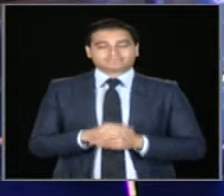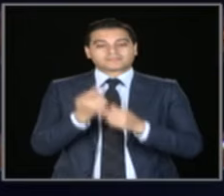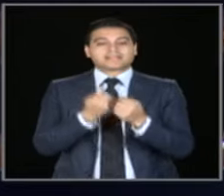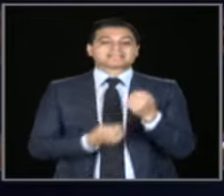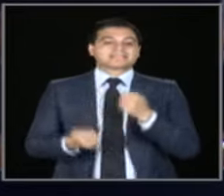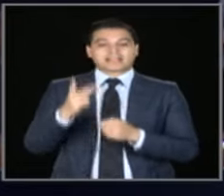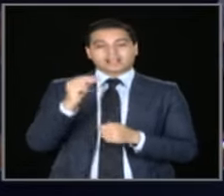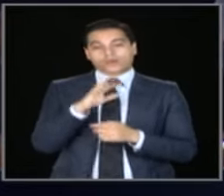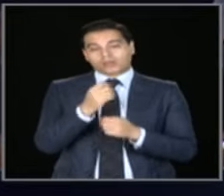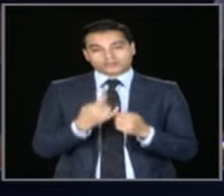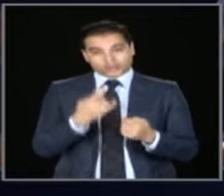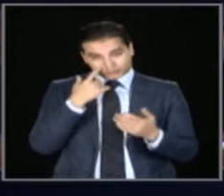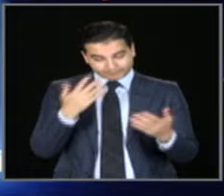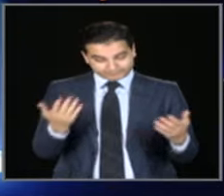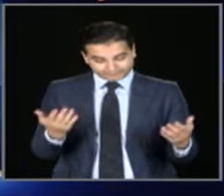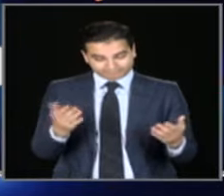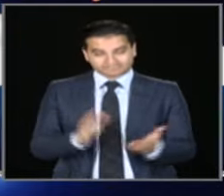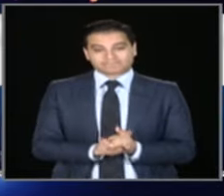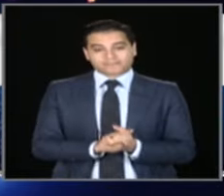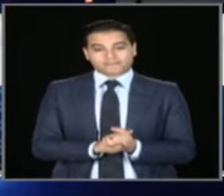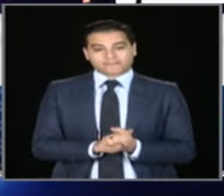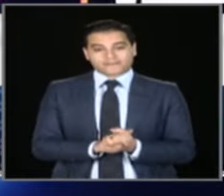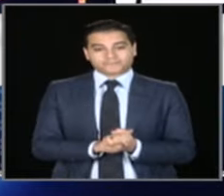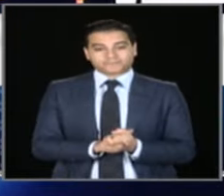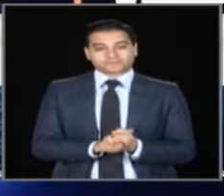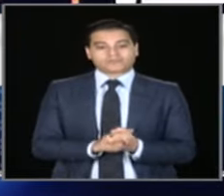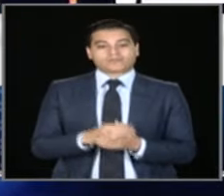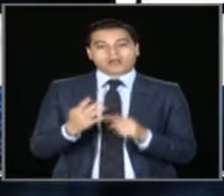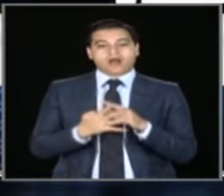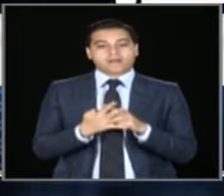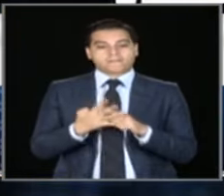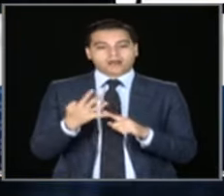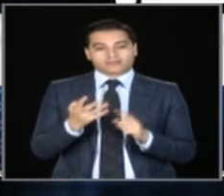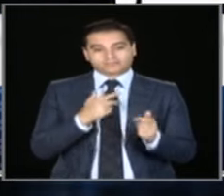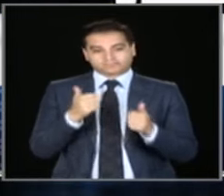زائد 20 أو ناقص 10. أربع اختيارات قصادنا على الشاشة: